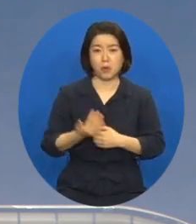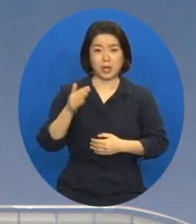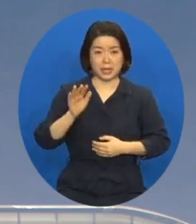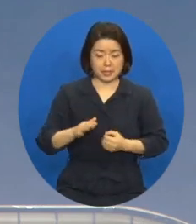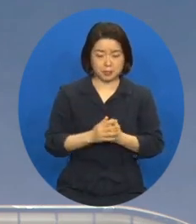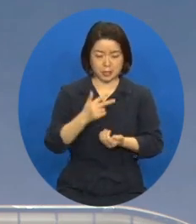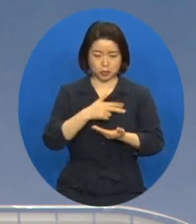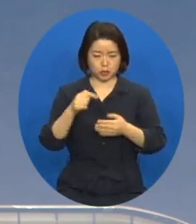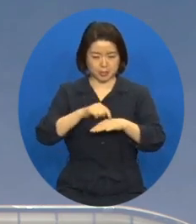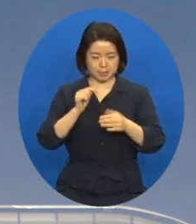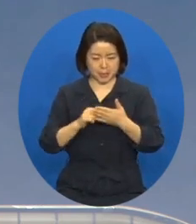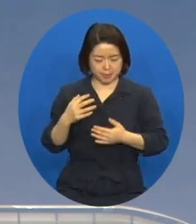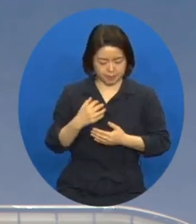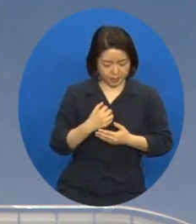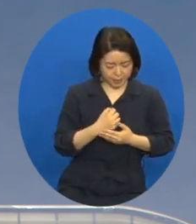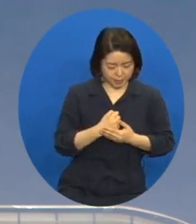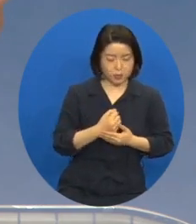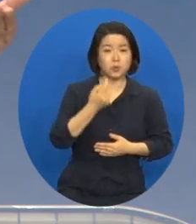보면,